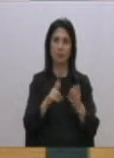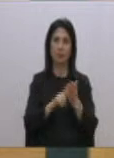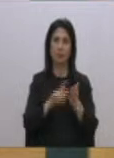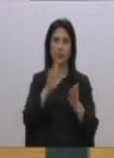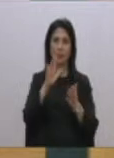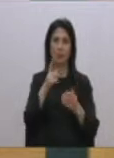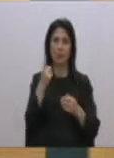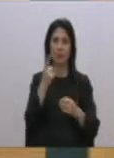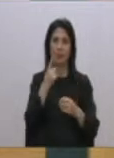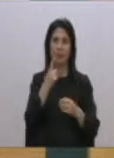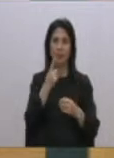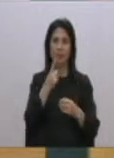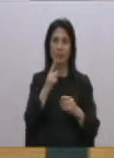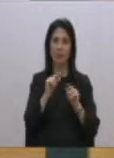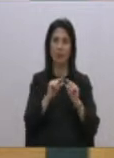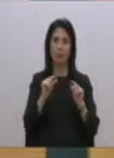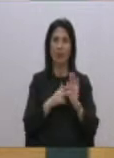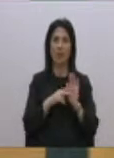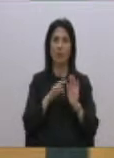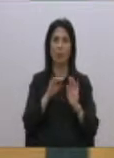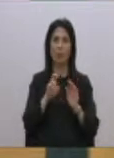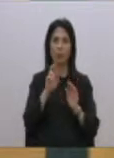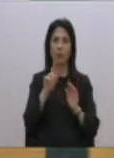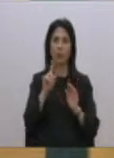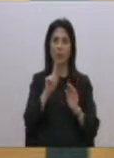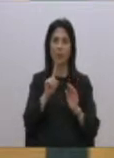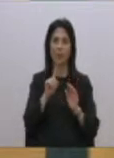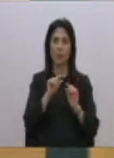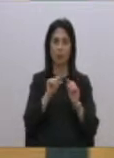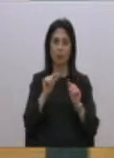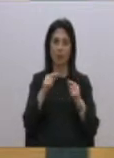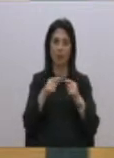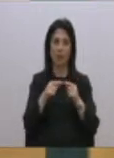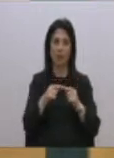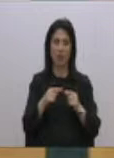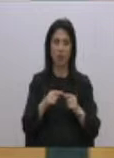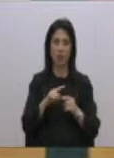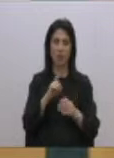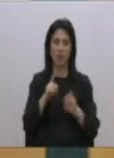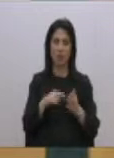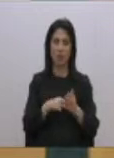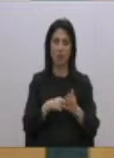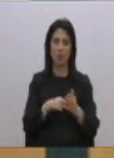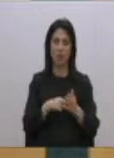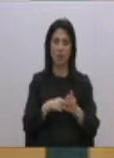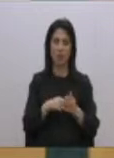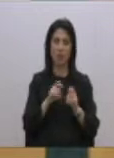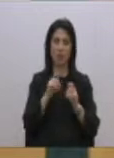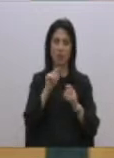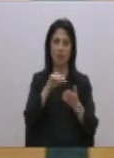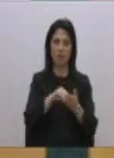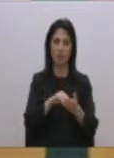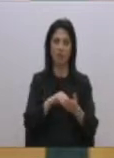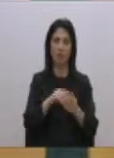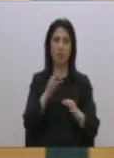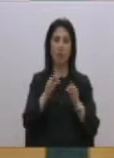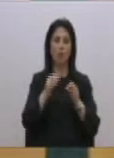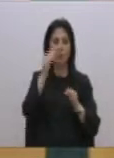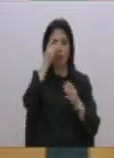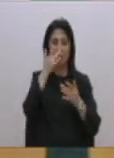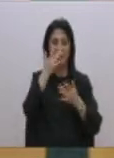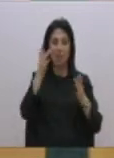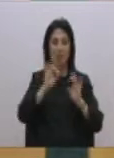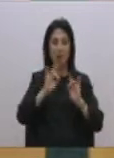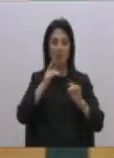55 პრიმა მუხლის მე8 პუნქტის მე9 პუნქტში დაზუსტდეს აღნიშნული საკითხი. Და მიეთითოს, რომ მოსამართლის მიერ აზრის საჯაროდ